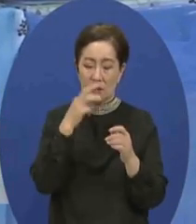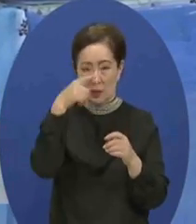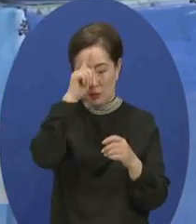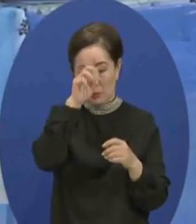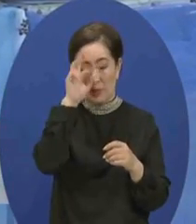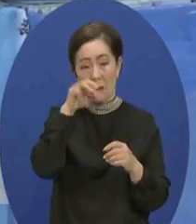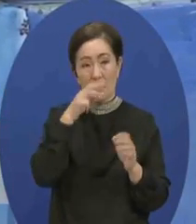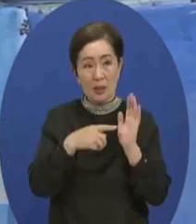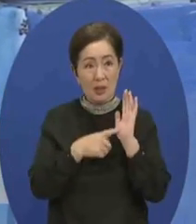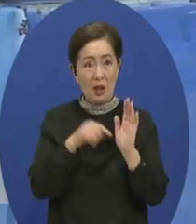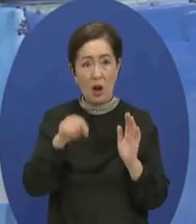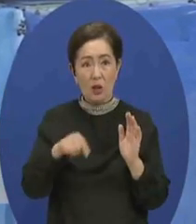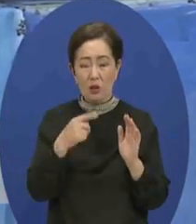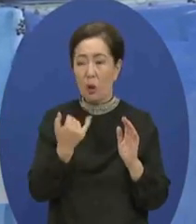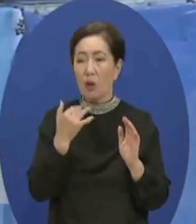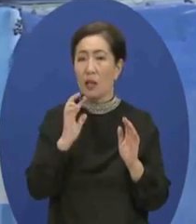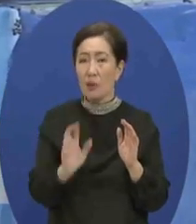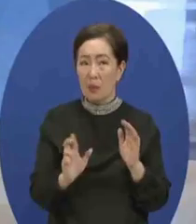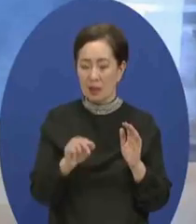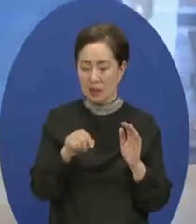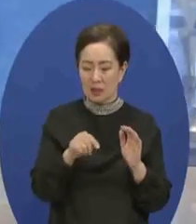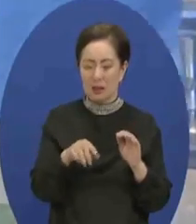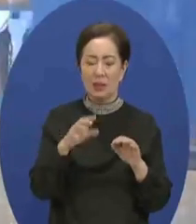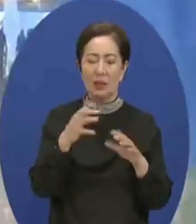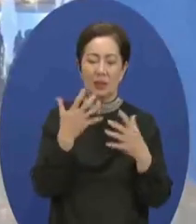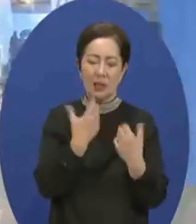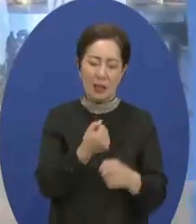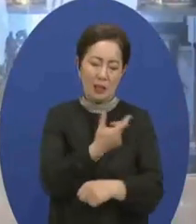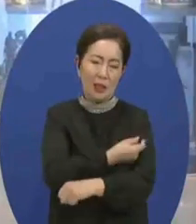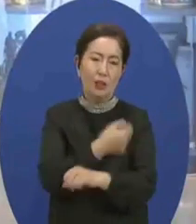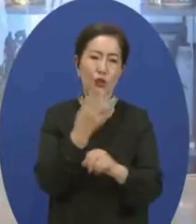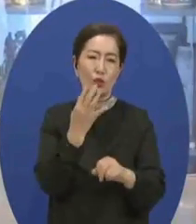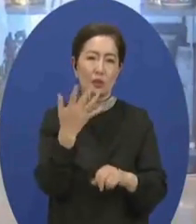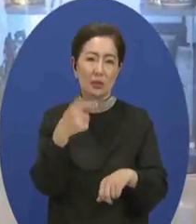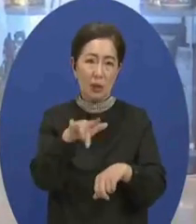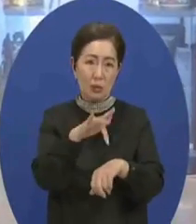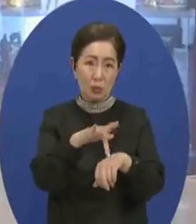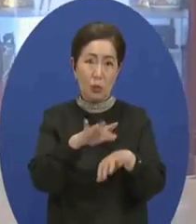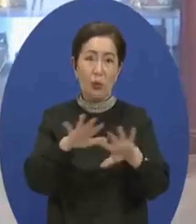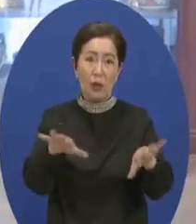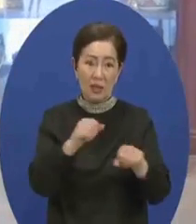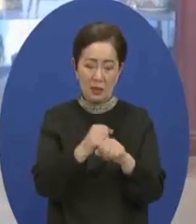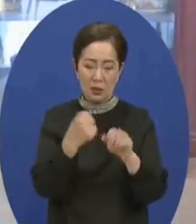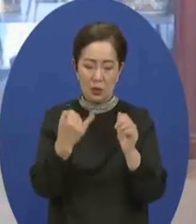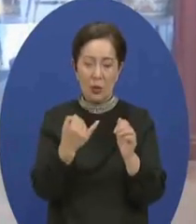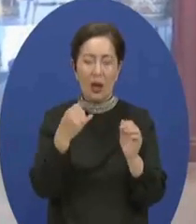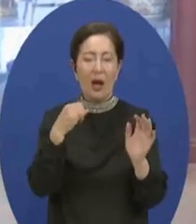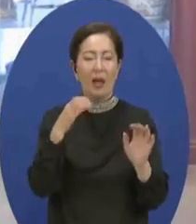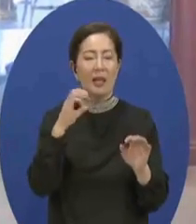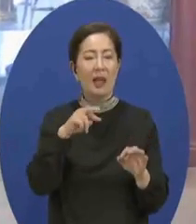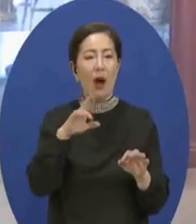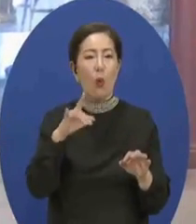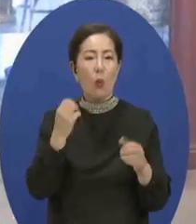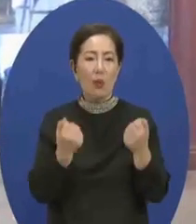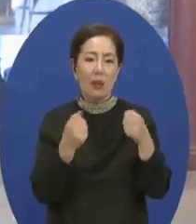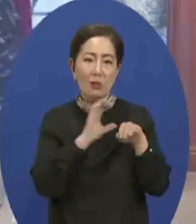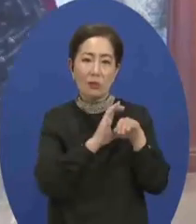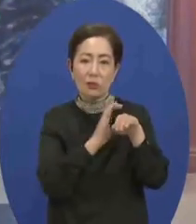байдлаар Улаанбаатар хотод зархлаажуулалтын 45 цаг, 6 явуулын цаг ажиллаж байна. Нийт 2000 иргэн 3